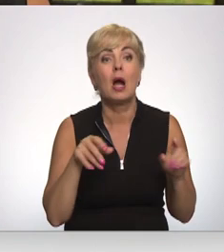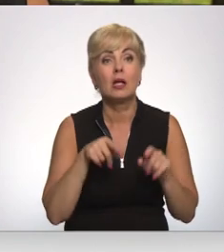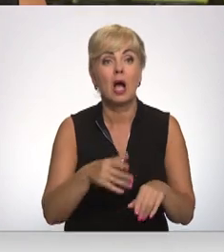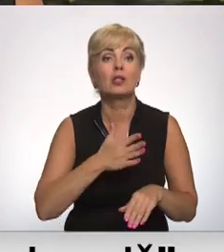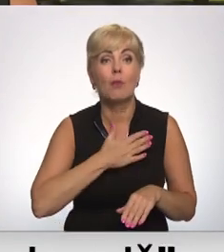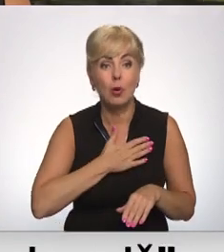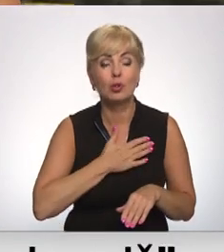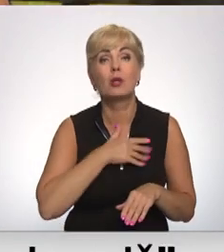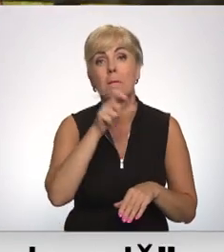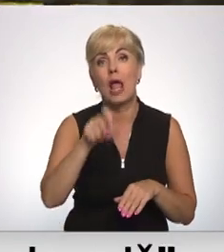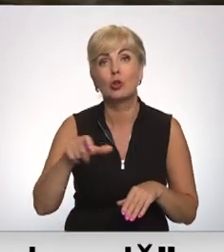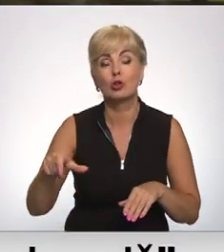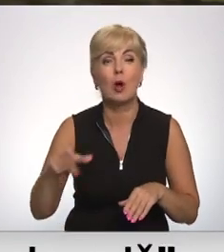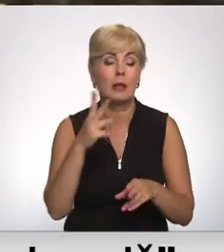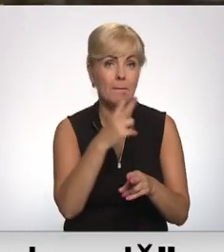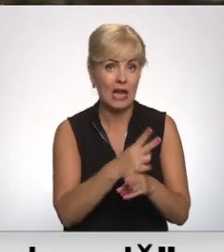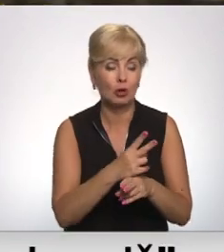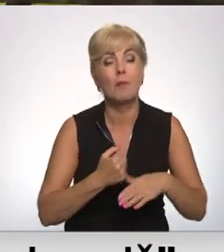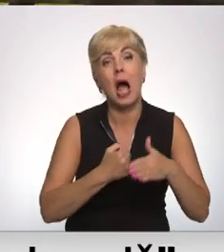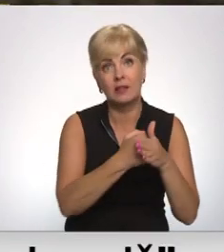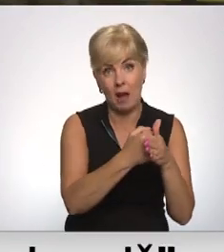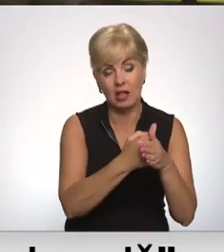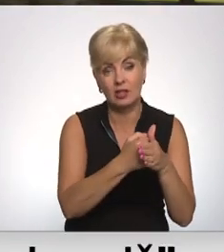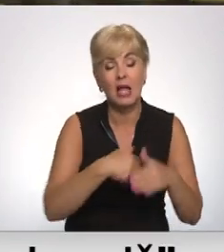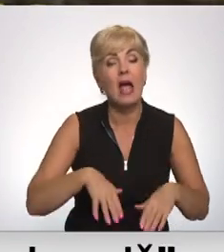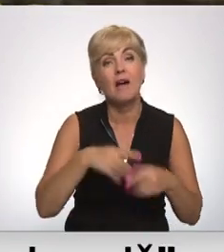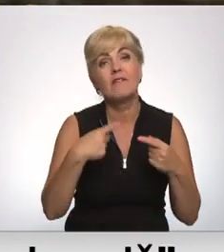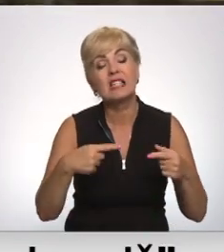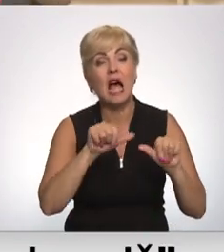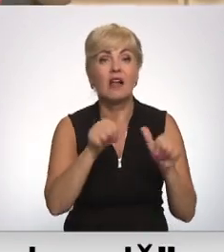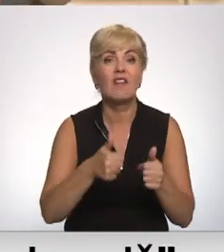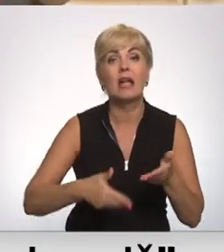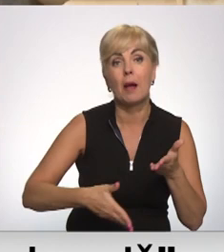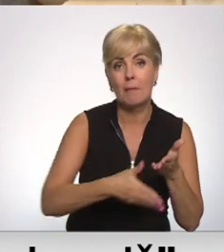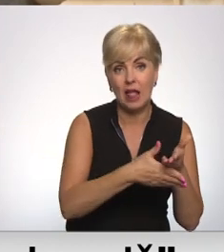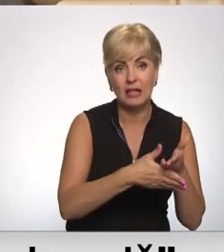mūsu pilsoniskais pienākums noteikti atbalstīt un visādā veidā palīdzēt.